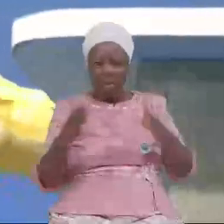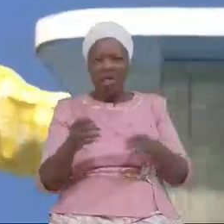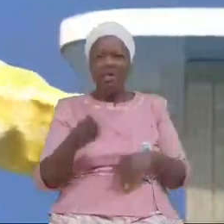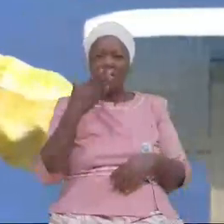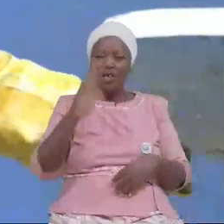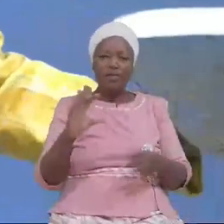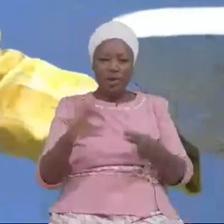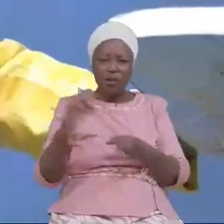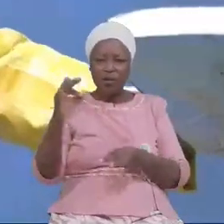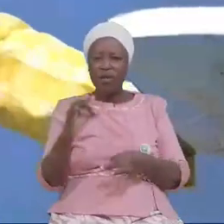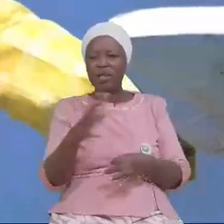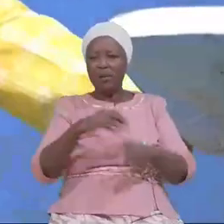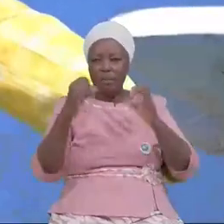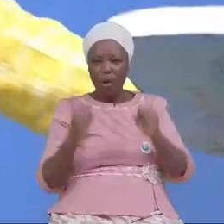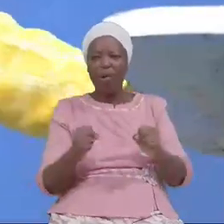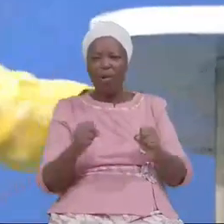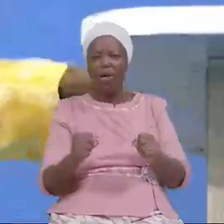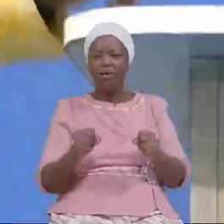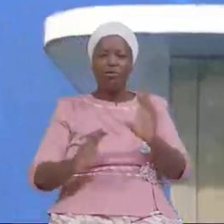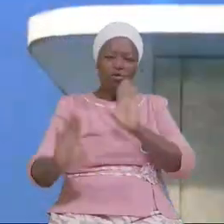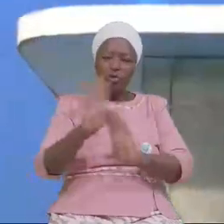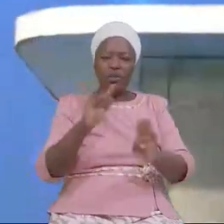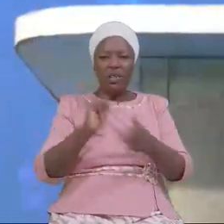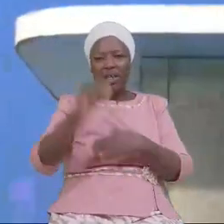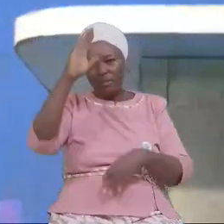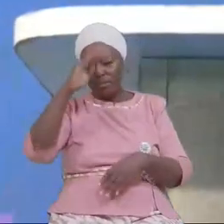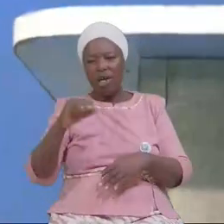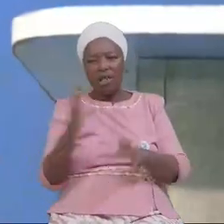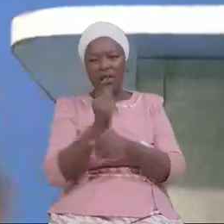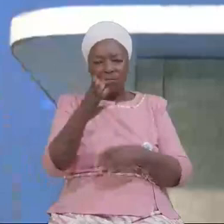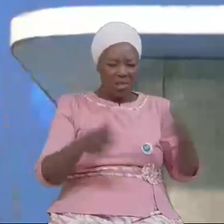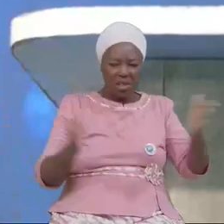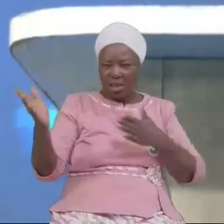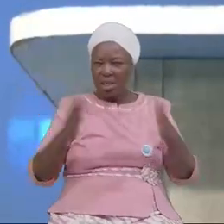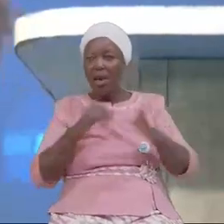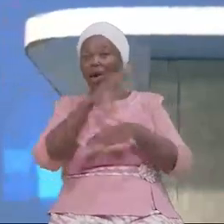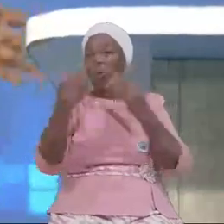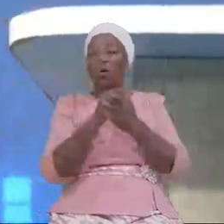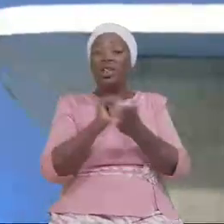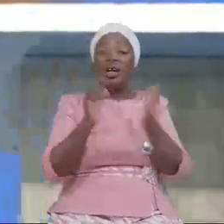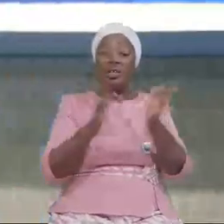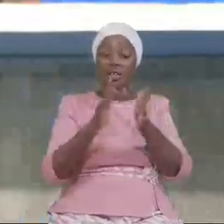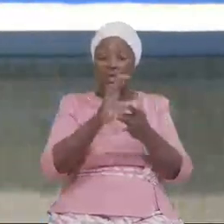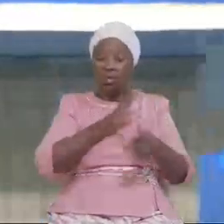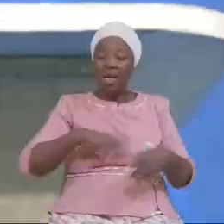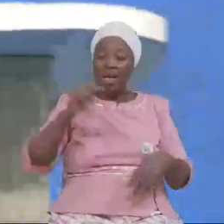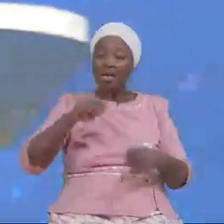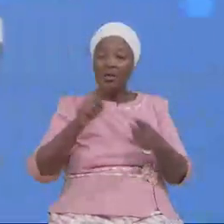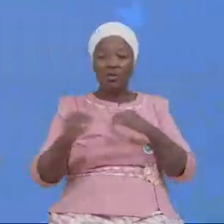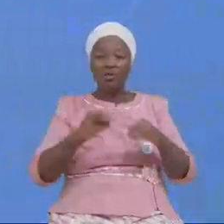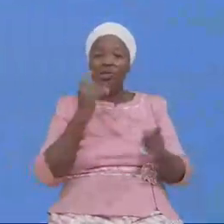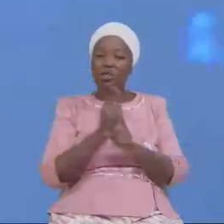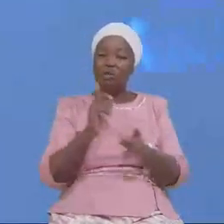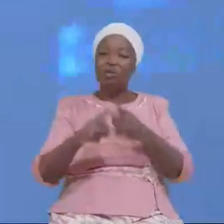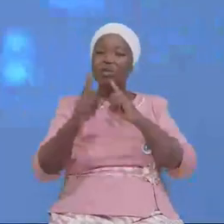qui tourmentaient l'homme par-ci, par-là, tout ce qu'il devait faire, c'est de déclarer la